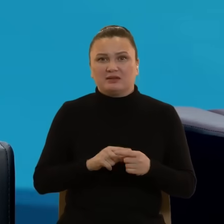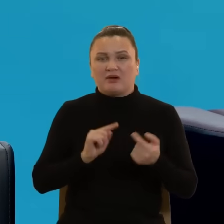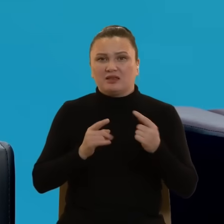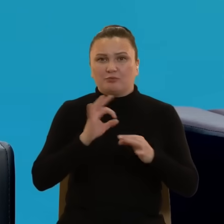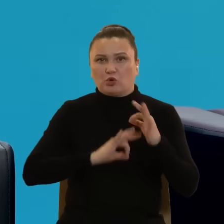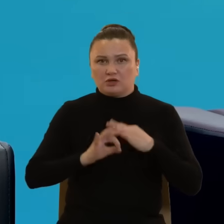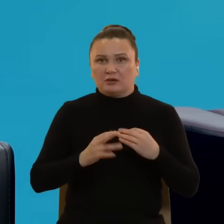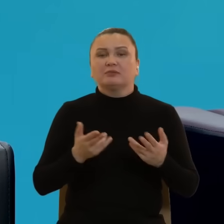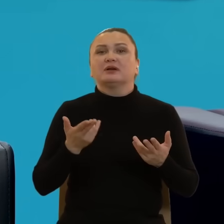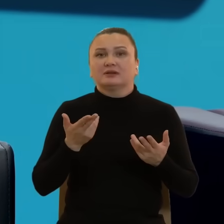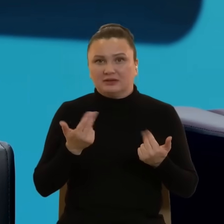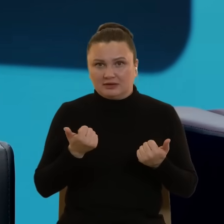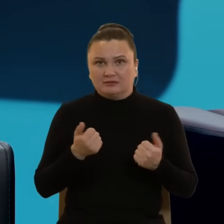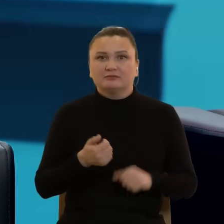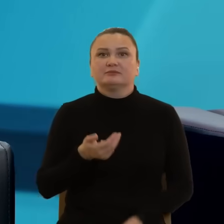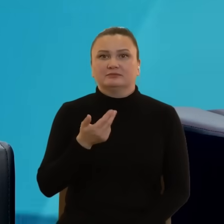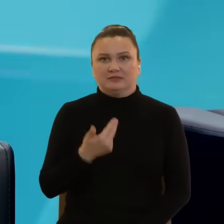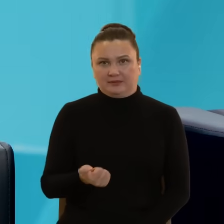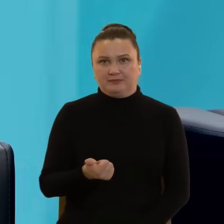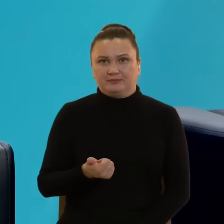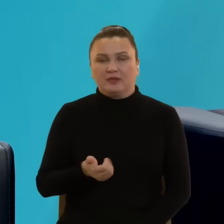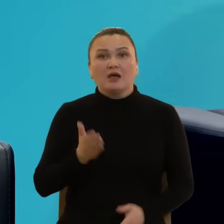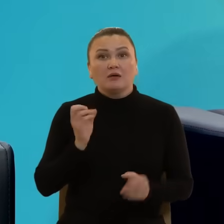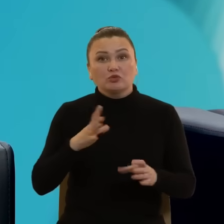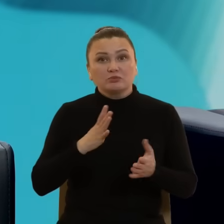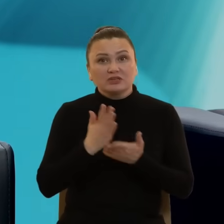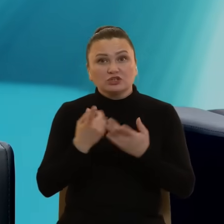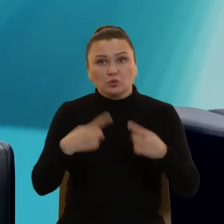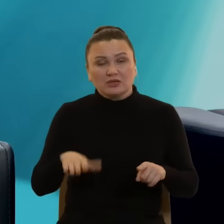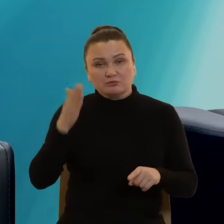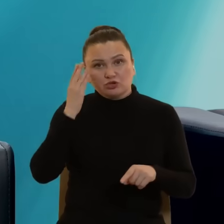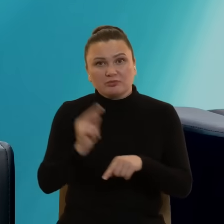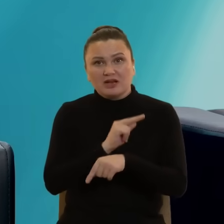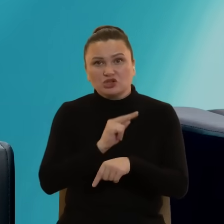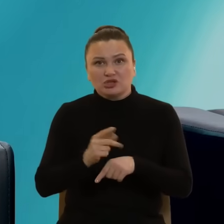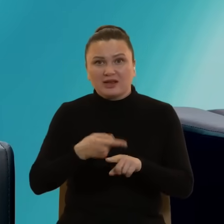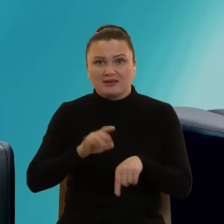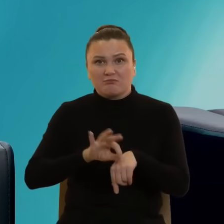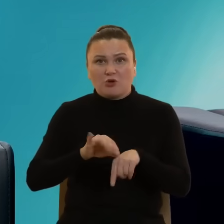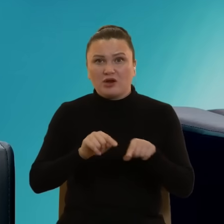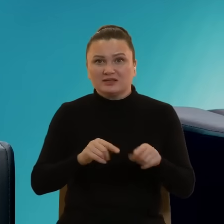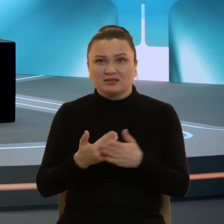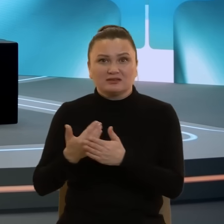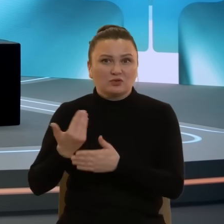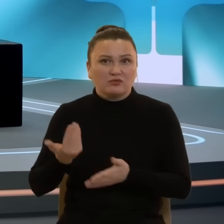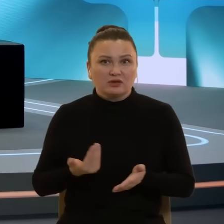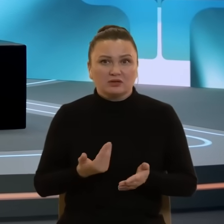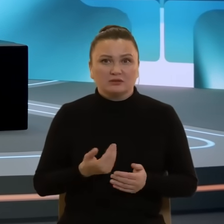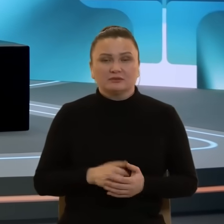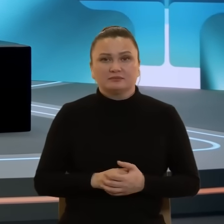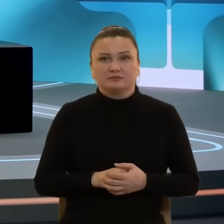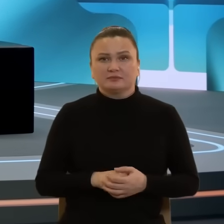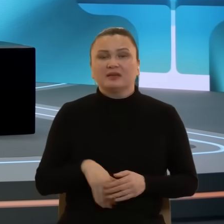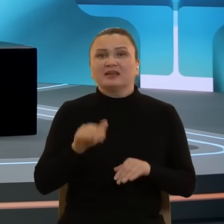антибиотикам. Совершенно верно. А есть, может быть, другие методы лечения этих болезней? На самом